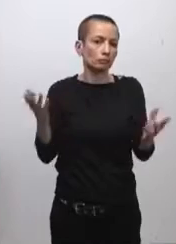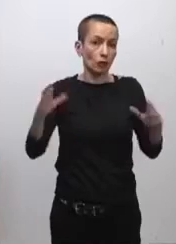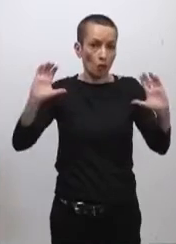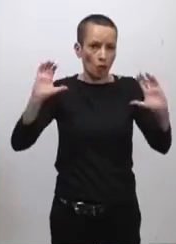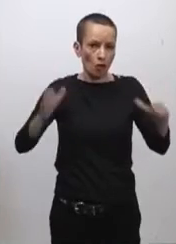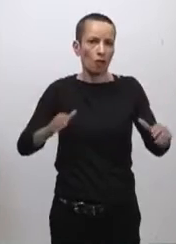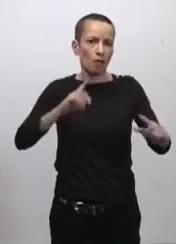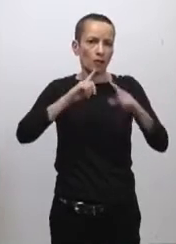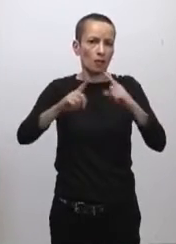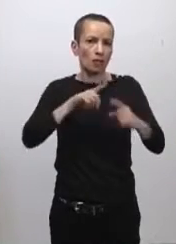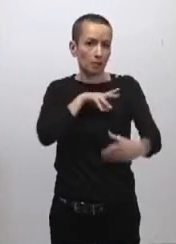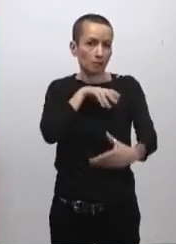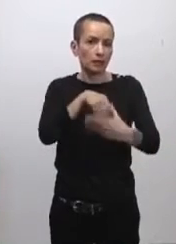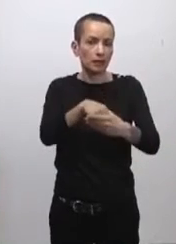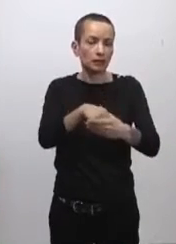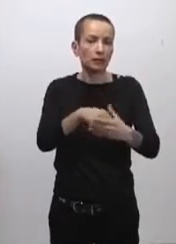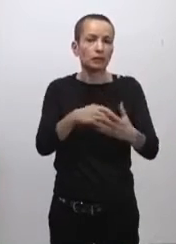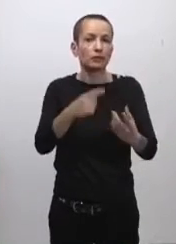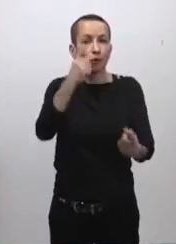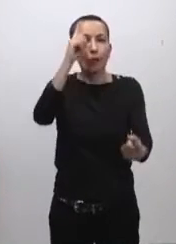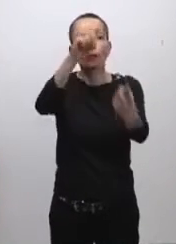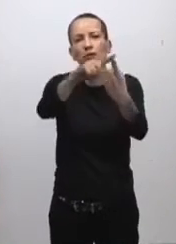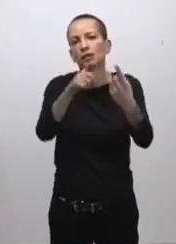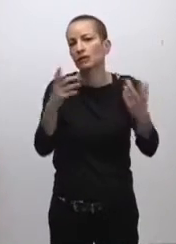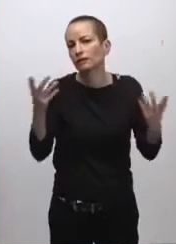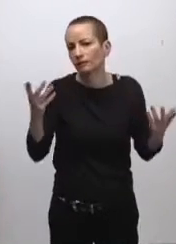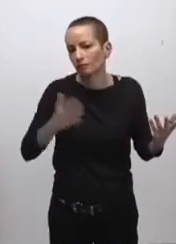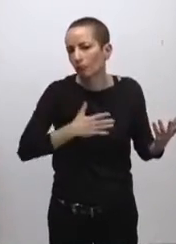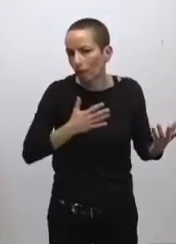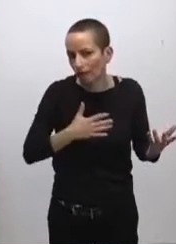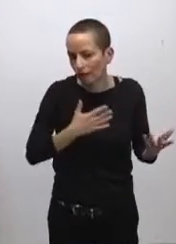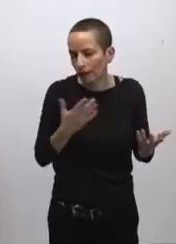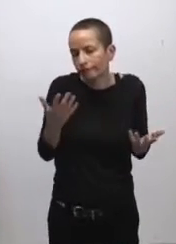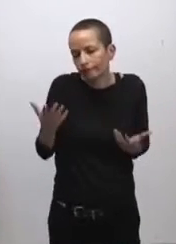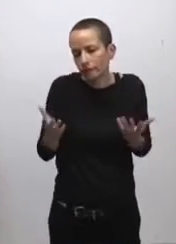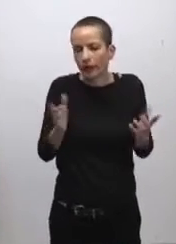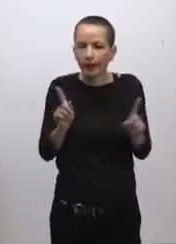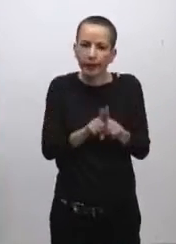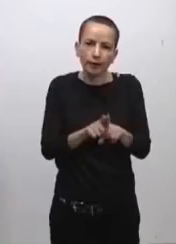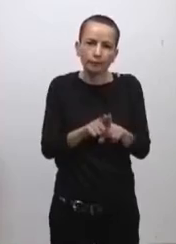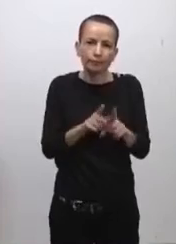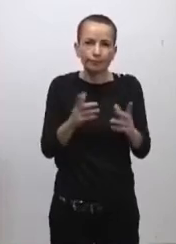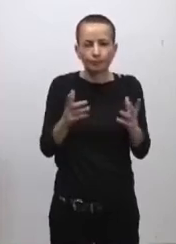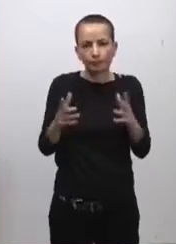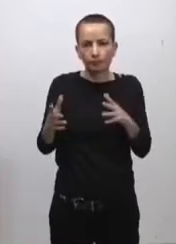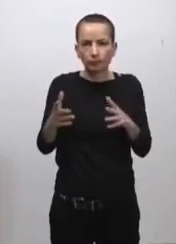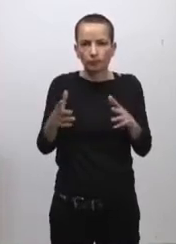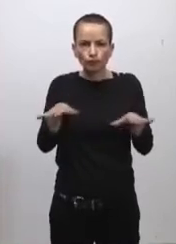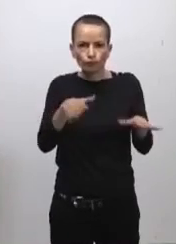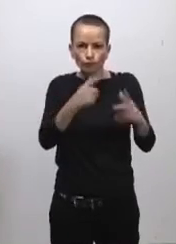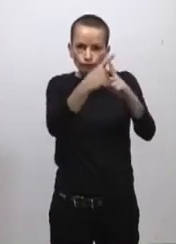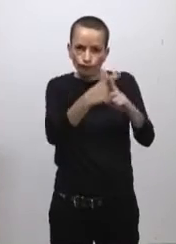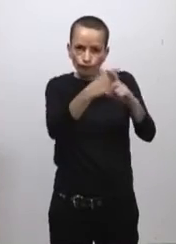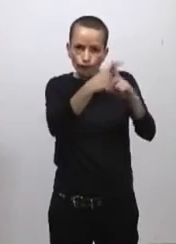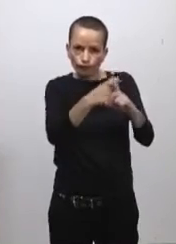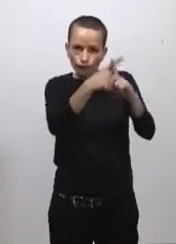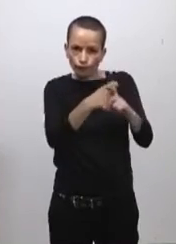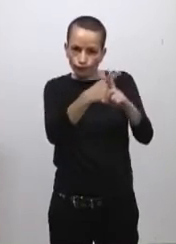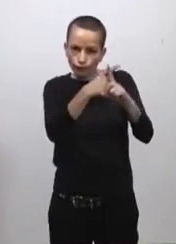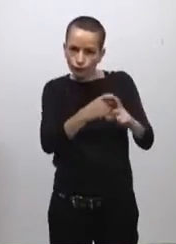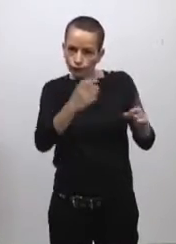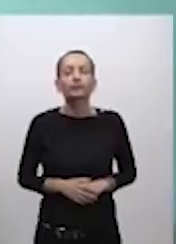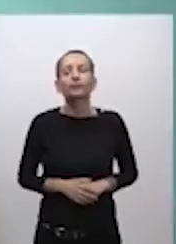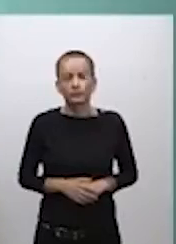groupement de commandes et aussi dans l'objectif d'harmoniser d'une certaine manière la manière de comptabiliser